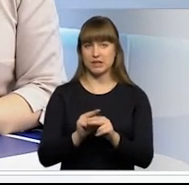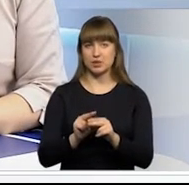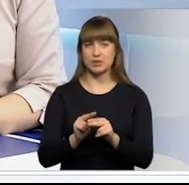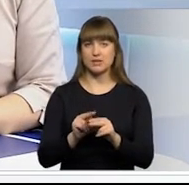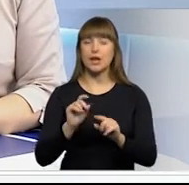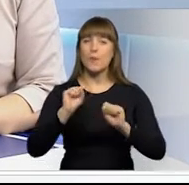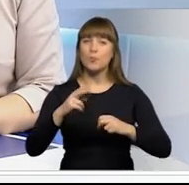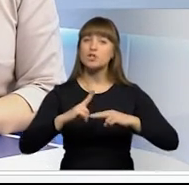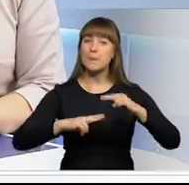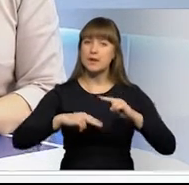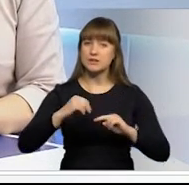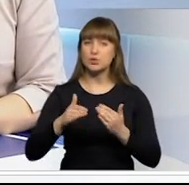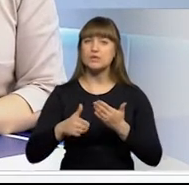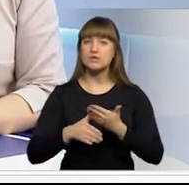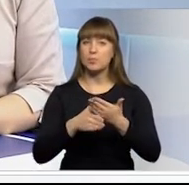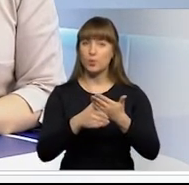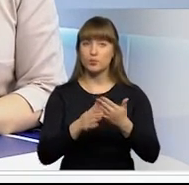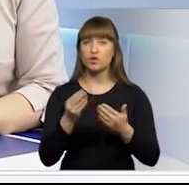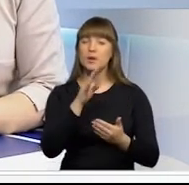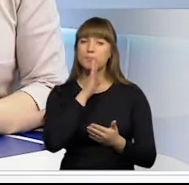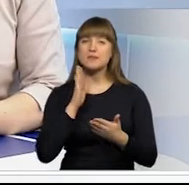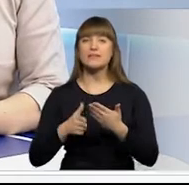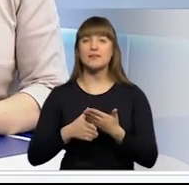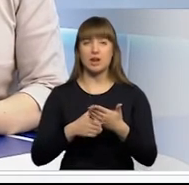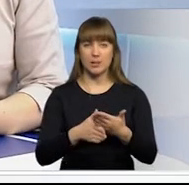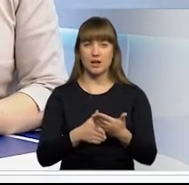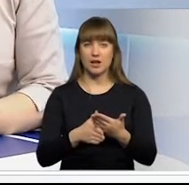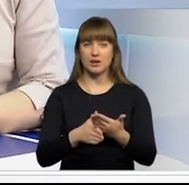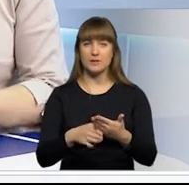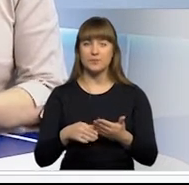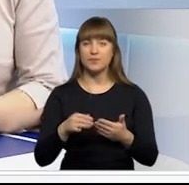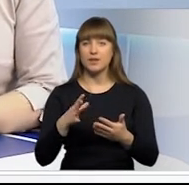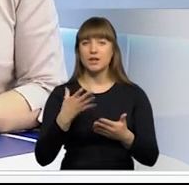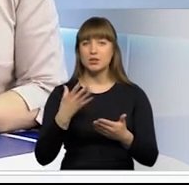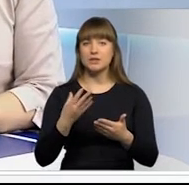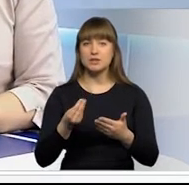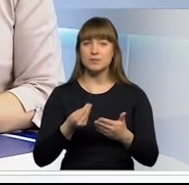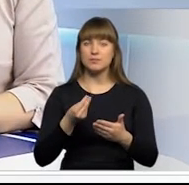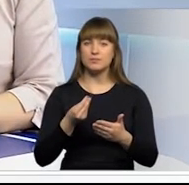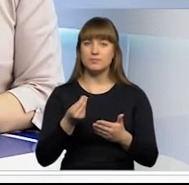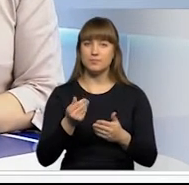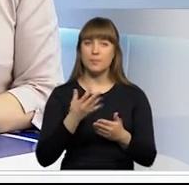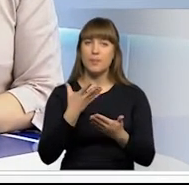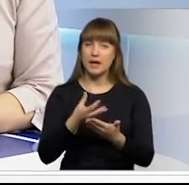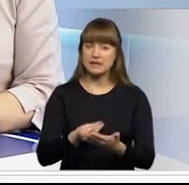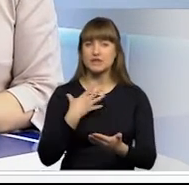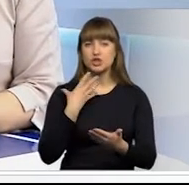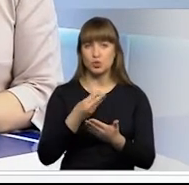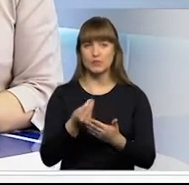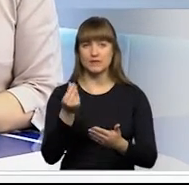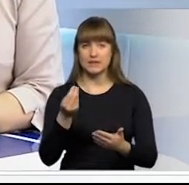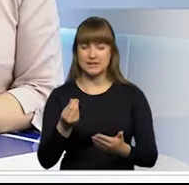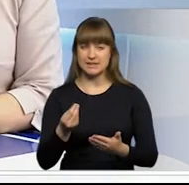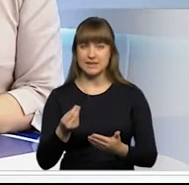построиться с помощью материнского капитала, то есть погасить собственные затраченные средства.